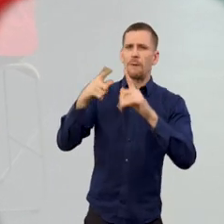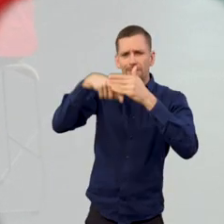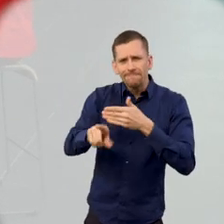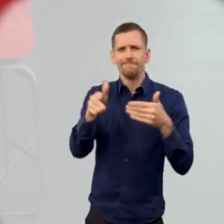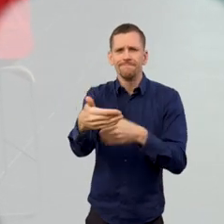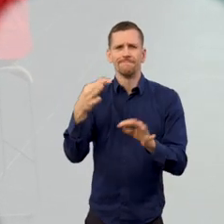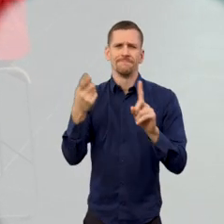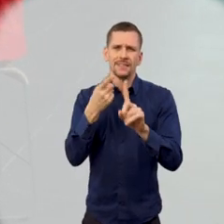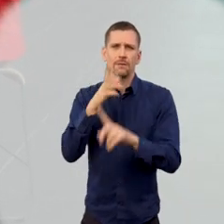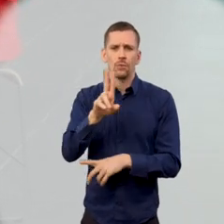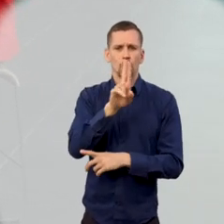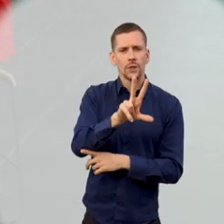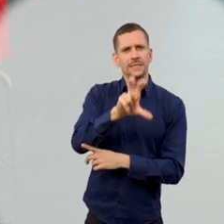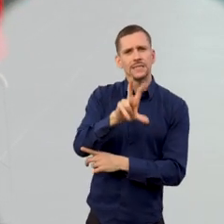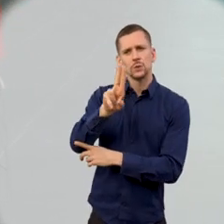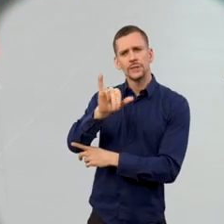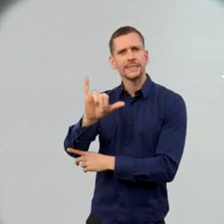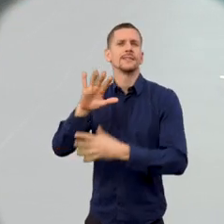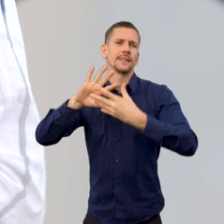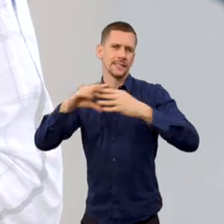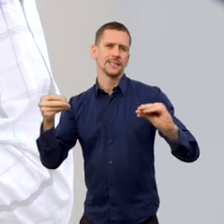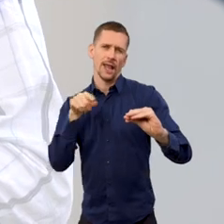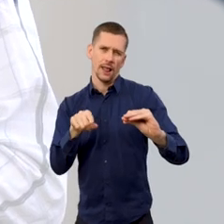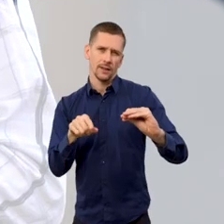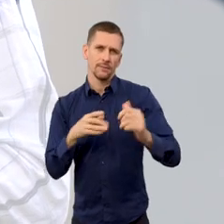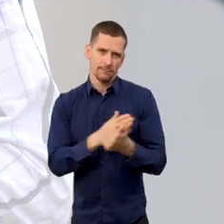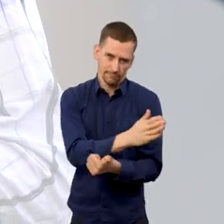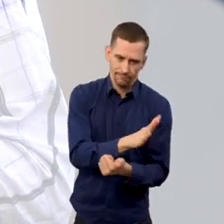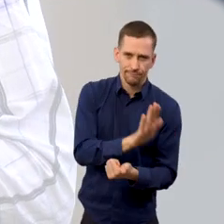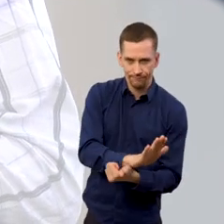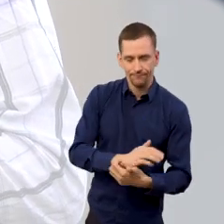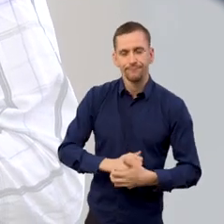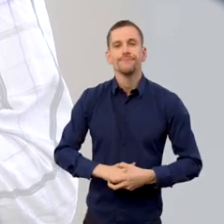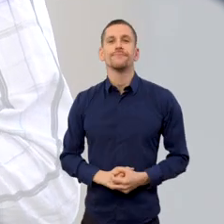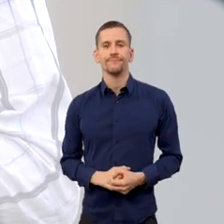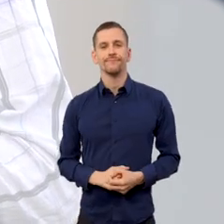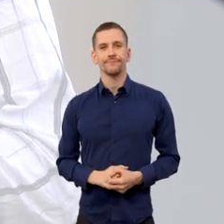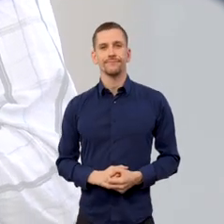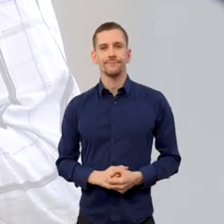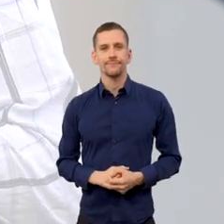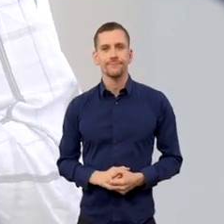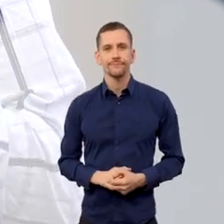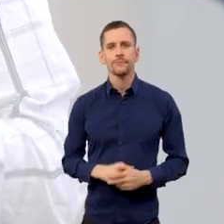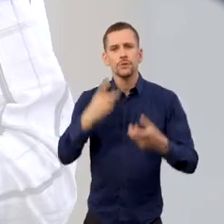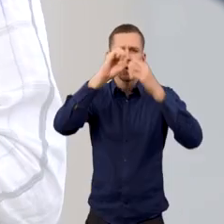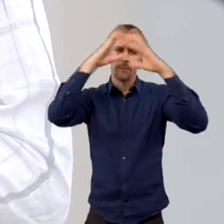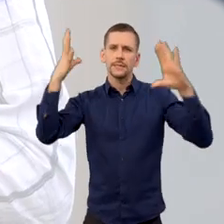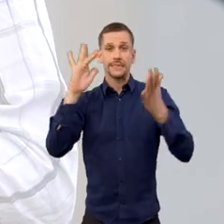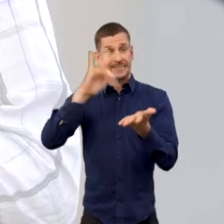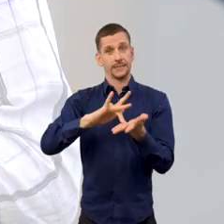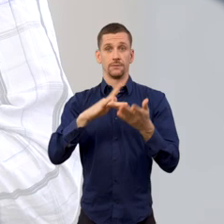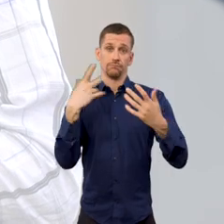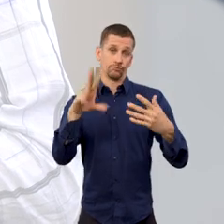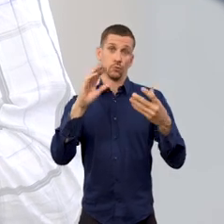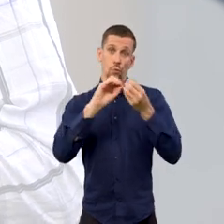se spécialiser, ils peuvent se spécialiser soit sur la partie qu'on appelle UX, UI design, donc c'est plutôt la conception